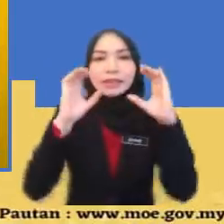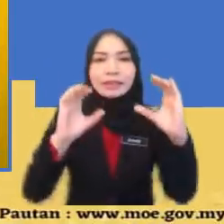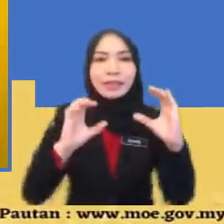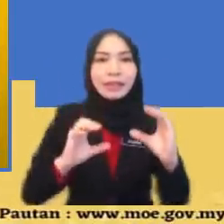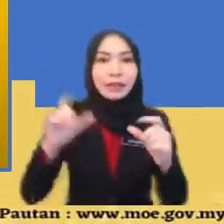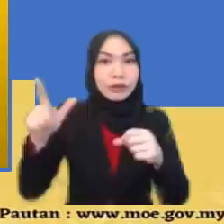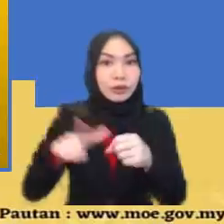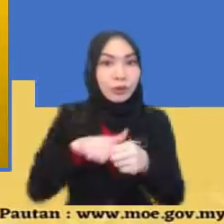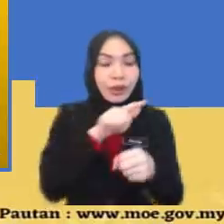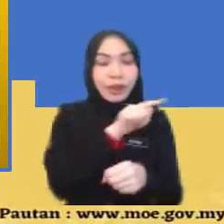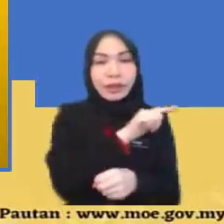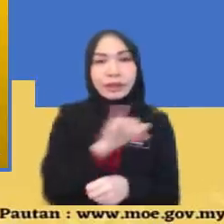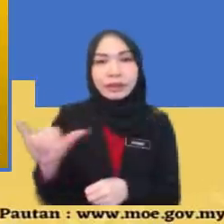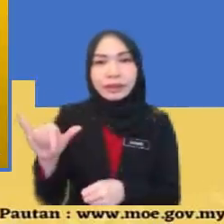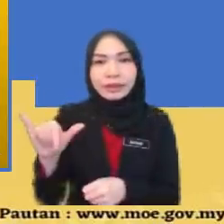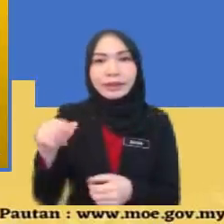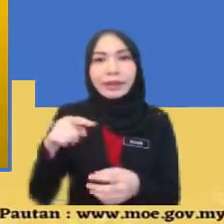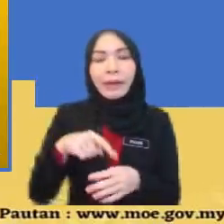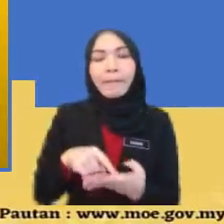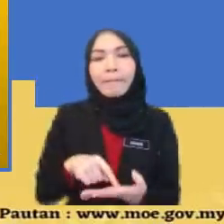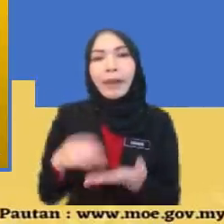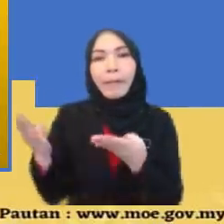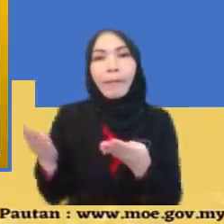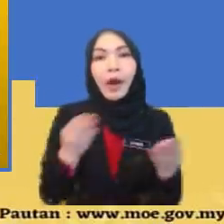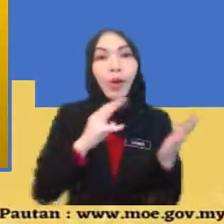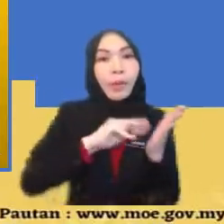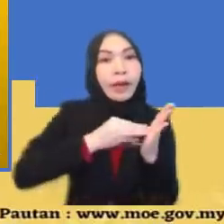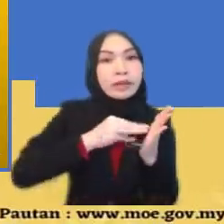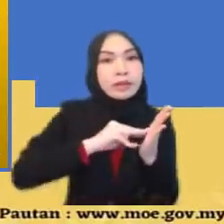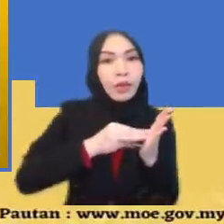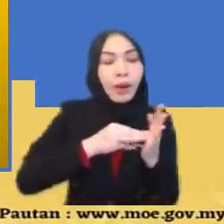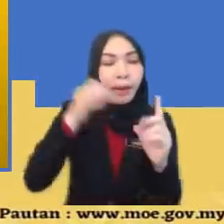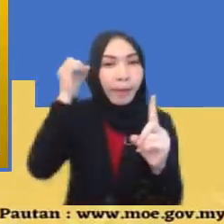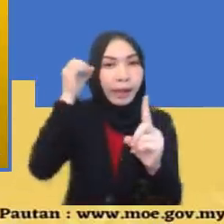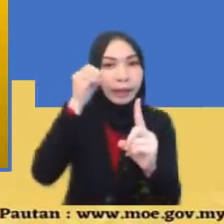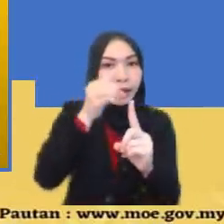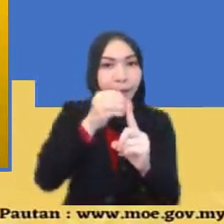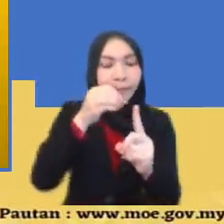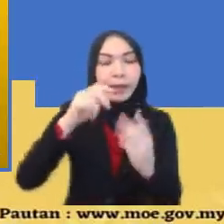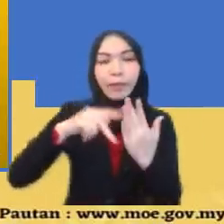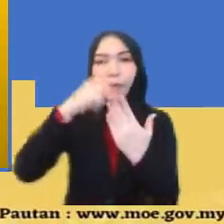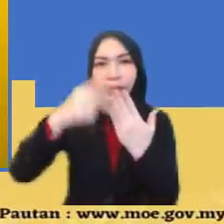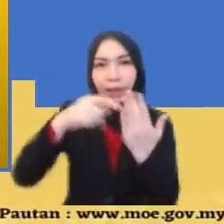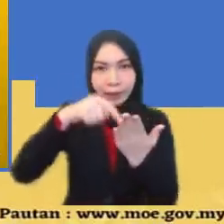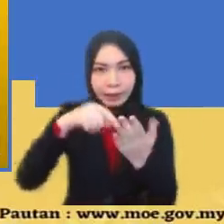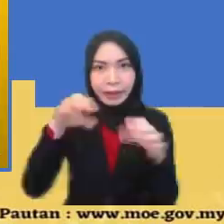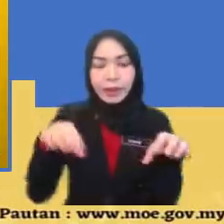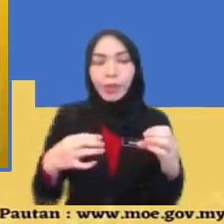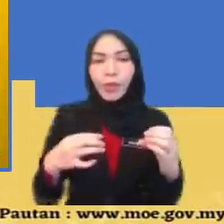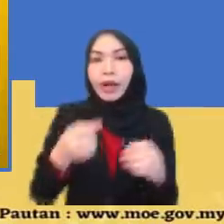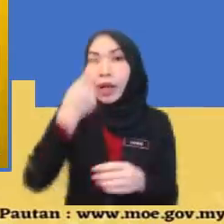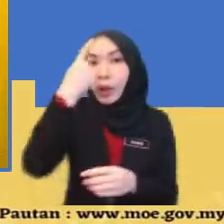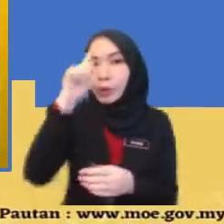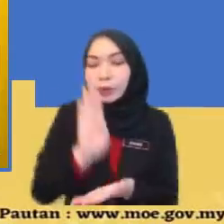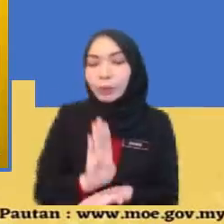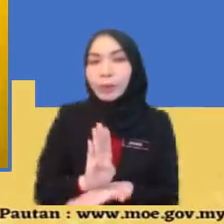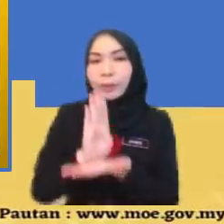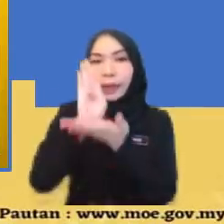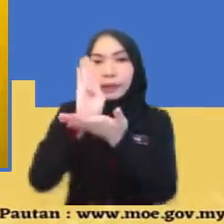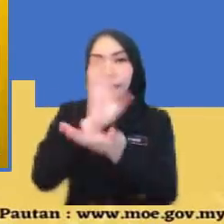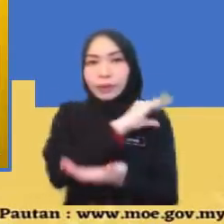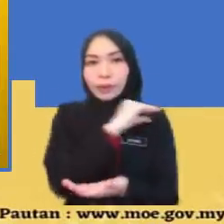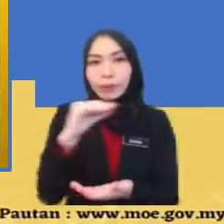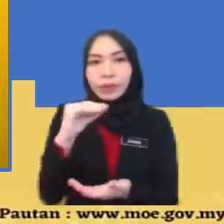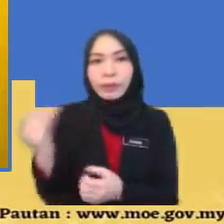membawa maksud matlamat utama program ini dilaksanakan adalah bagi membantu murid-murid untuk memperkuat sekan